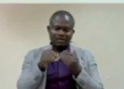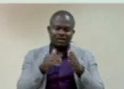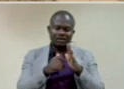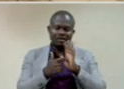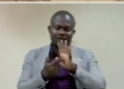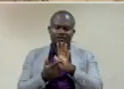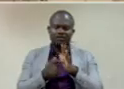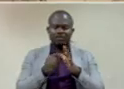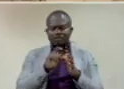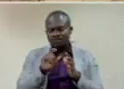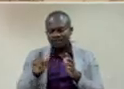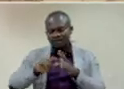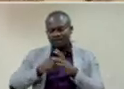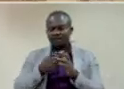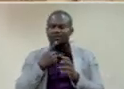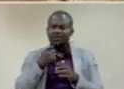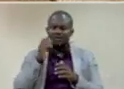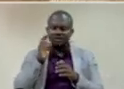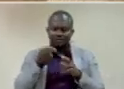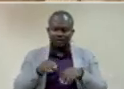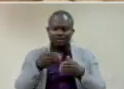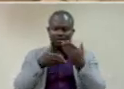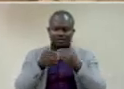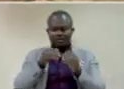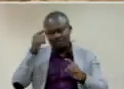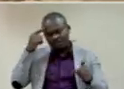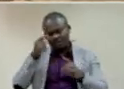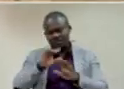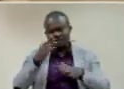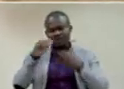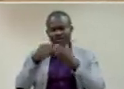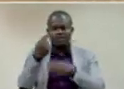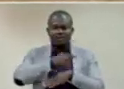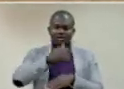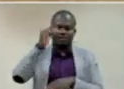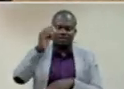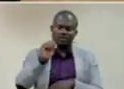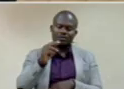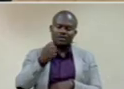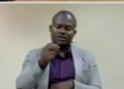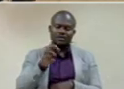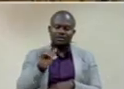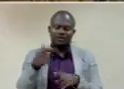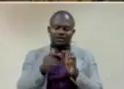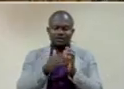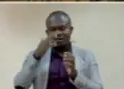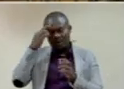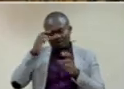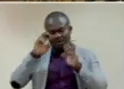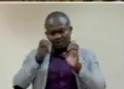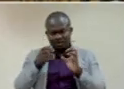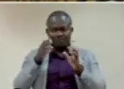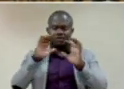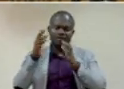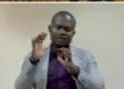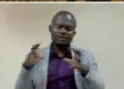gitangira kuri uyu wa mbere hazabaho ibiganiro ku ntego zo kwizihiza umunsi mukuru w'umuganura, ariko hanibutswa ko ibirori bizahuza abantu